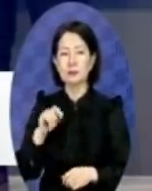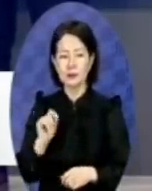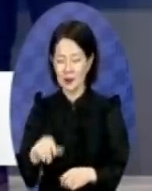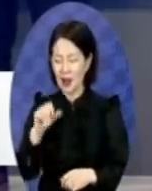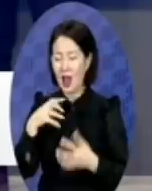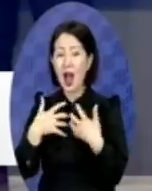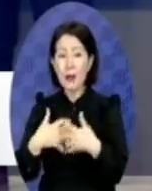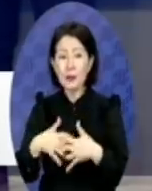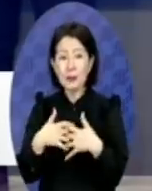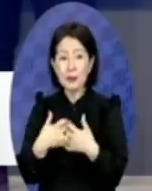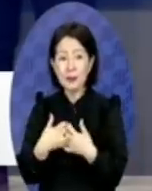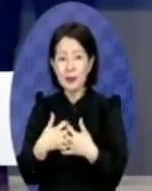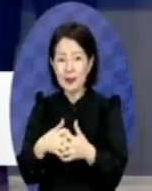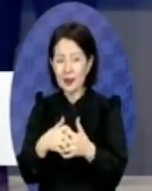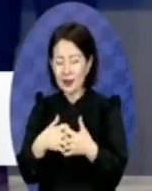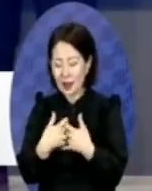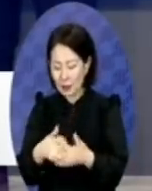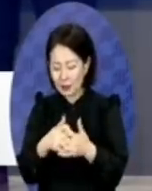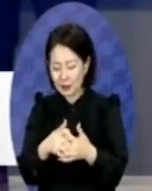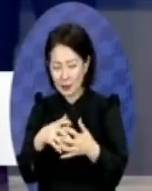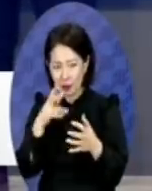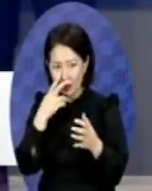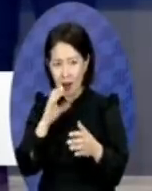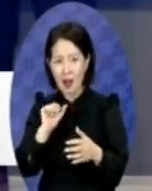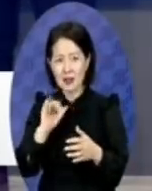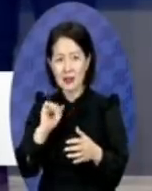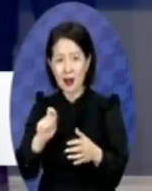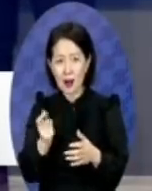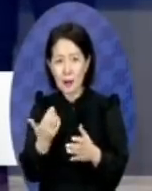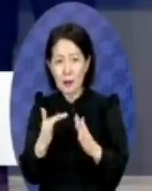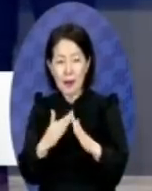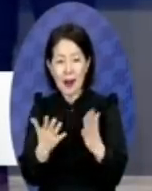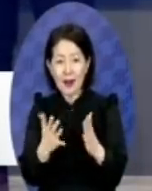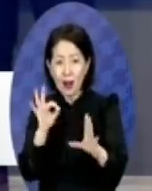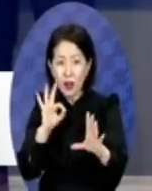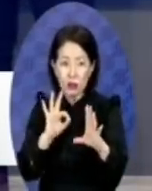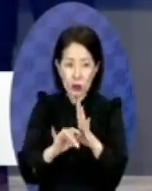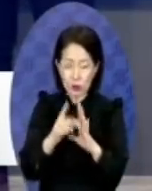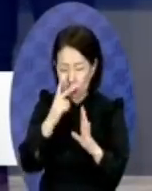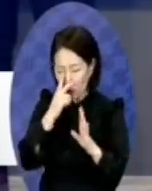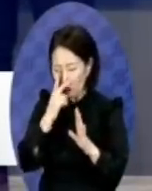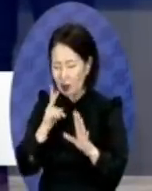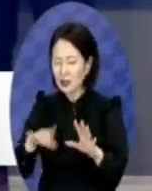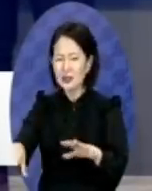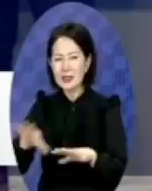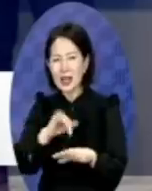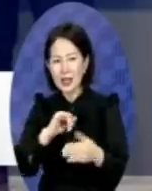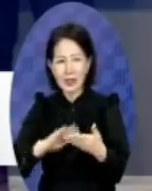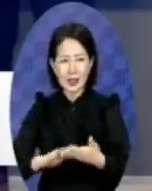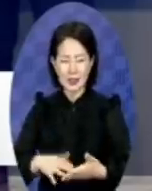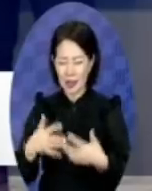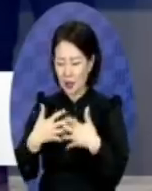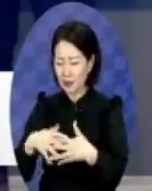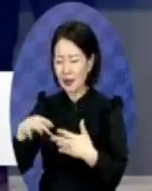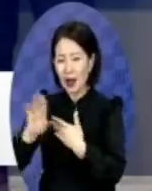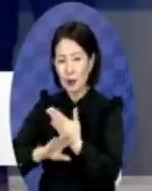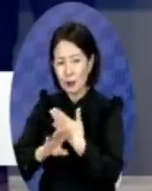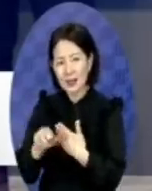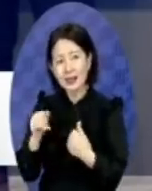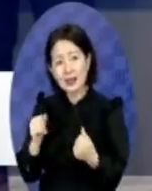ан амьтан одоо асрах байр дээр л очиж бол ер нь л өгцөд байдлаа танилцаж ер нь хэрхэн яаж ан амьтдыг